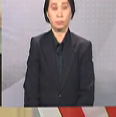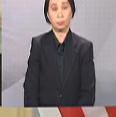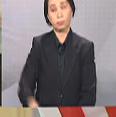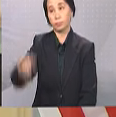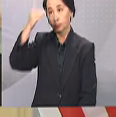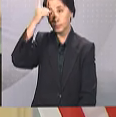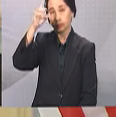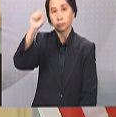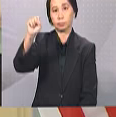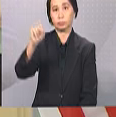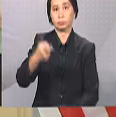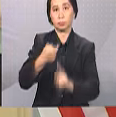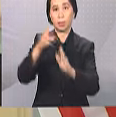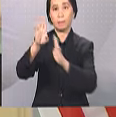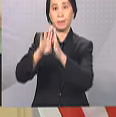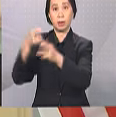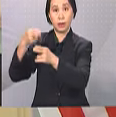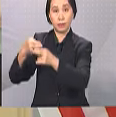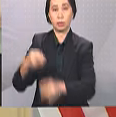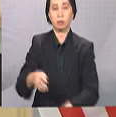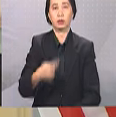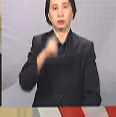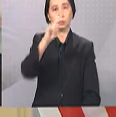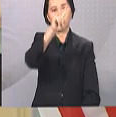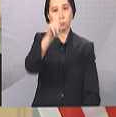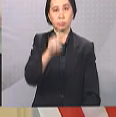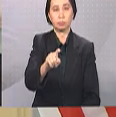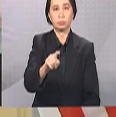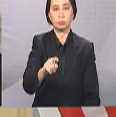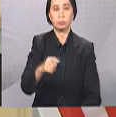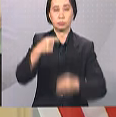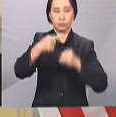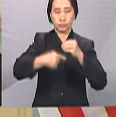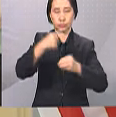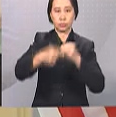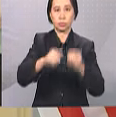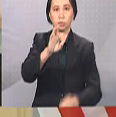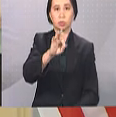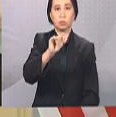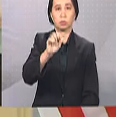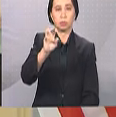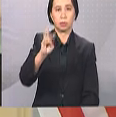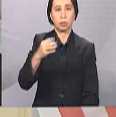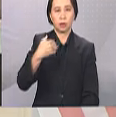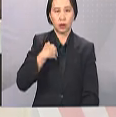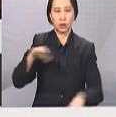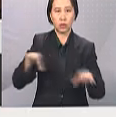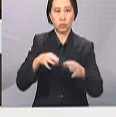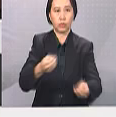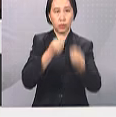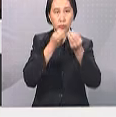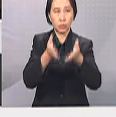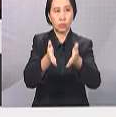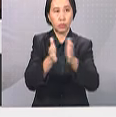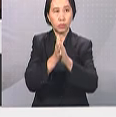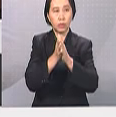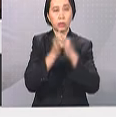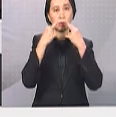Datuk Seri Nur Syamsiah daripada Bernama. Satu soalan, Datuk Seri, berkenaan dengan FAM baru-baru ini dia ada buat permohonan rasmi